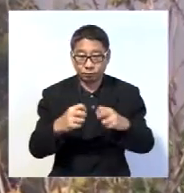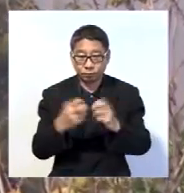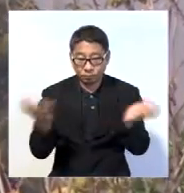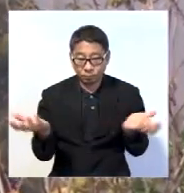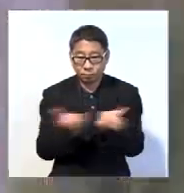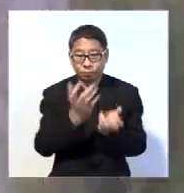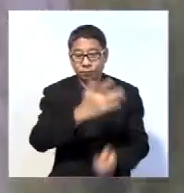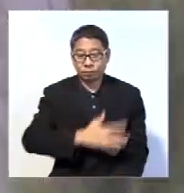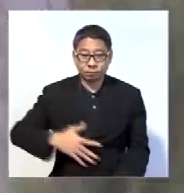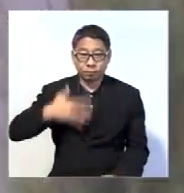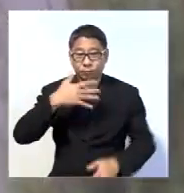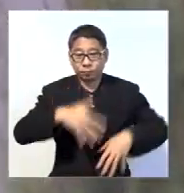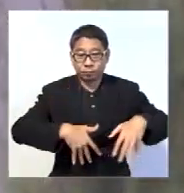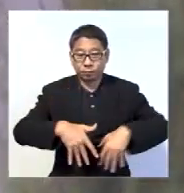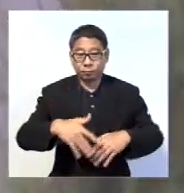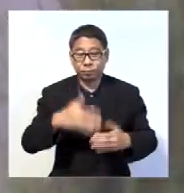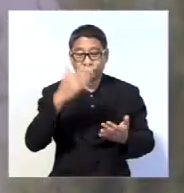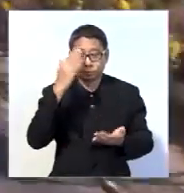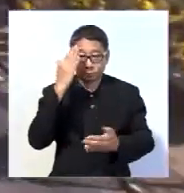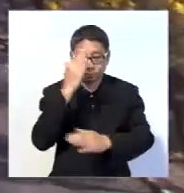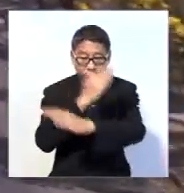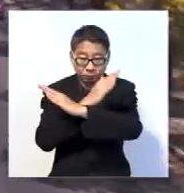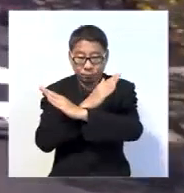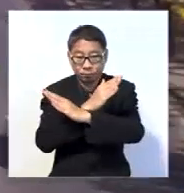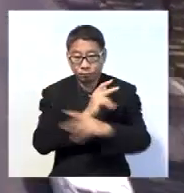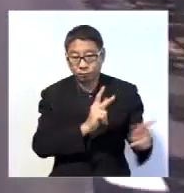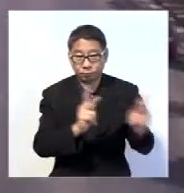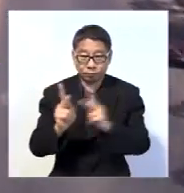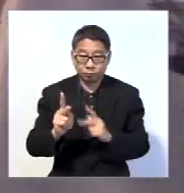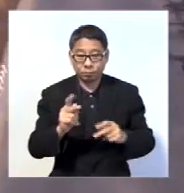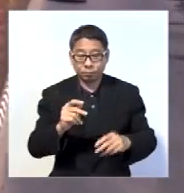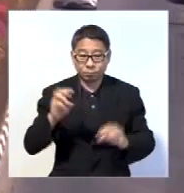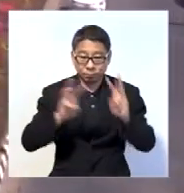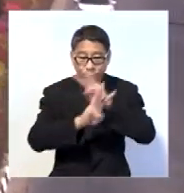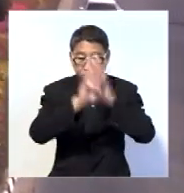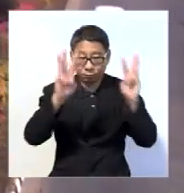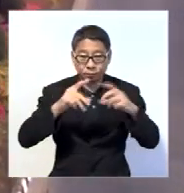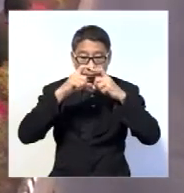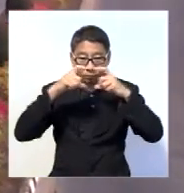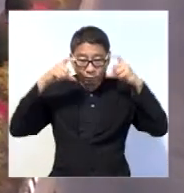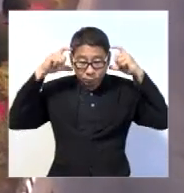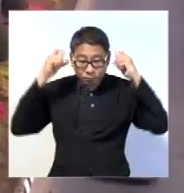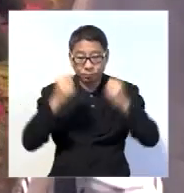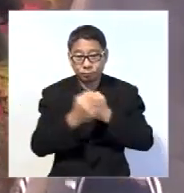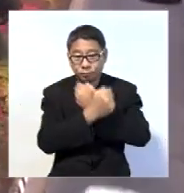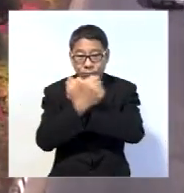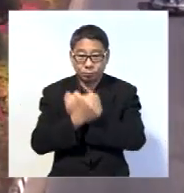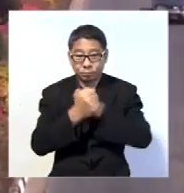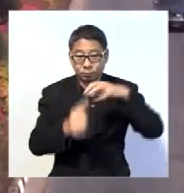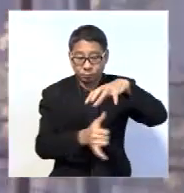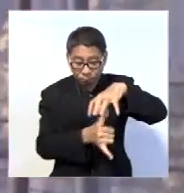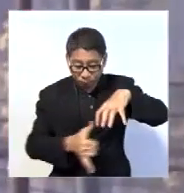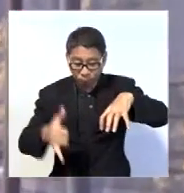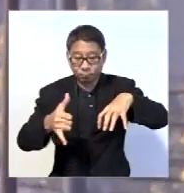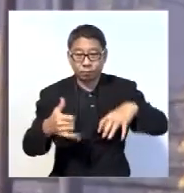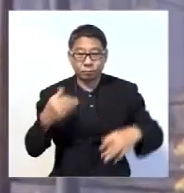บต่อสุขภาพประชาชนควรงดกิจกรรมในที่โล่งแจ้งและสวมใส่หน้ากากอนามัยป้องกันฝุ่นเมื่อจำเป็นต้องออกนอก